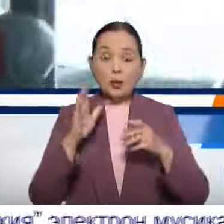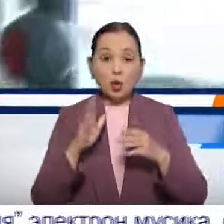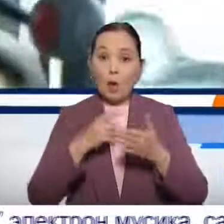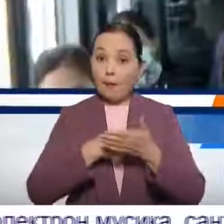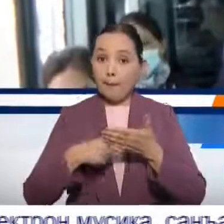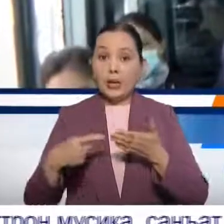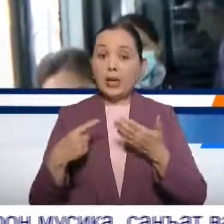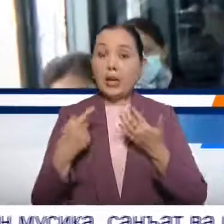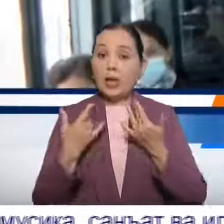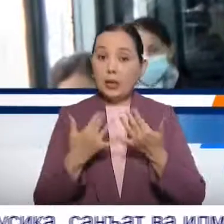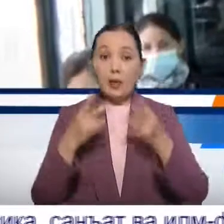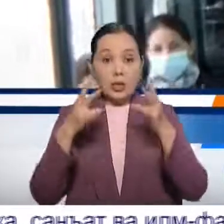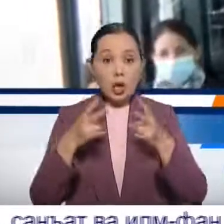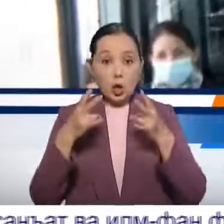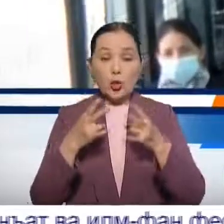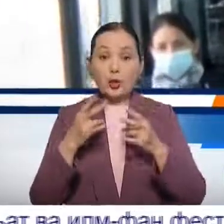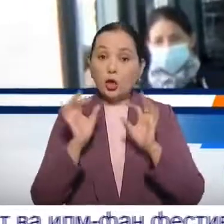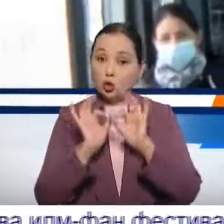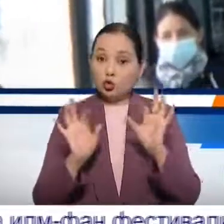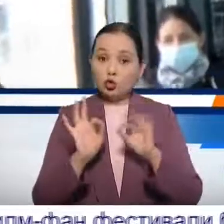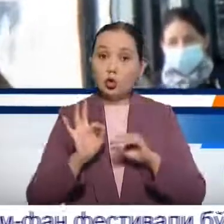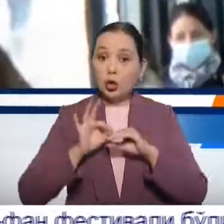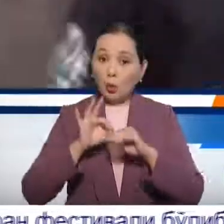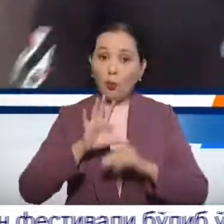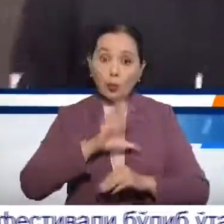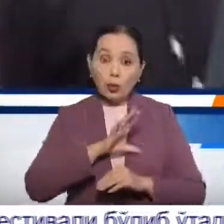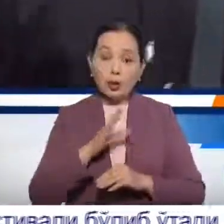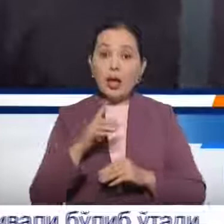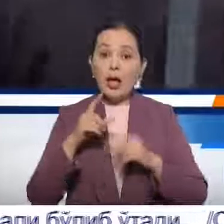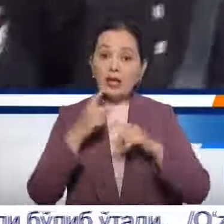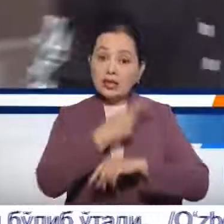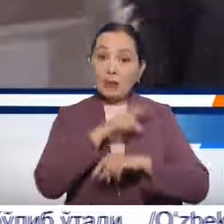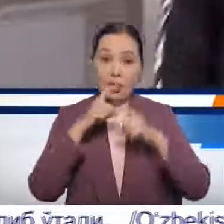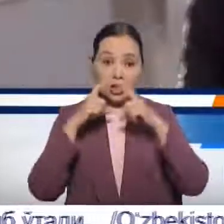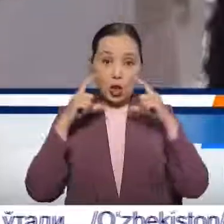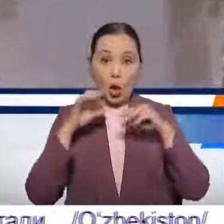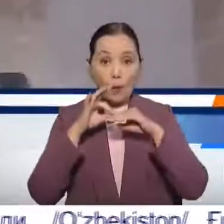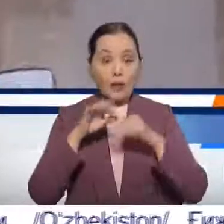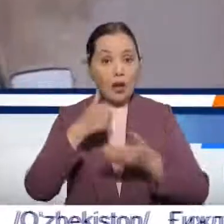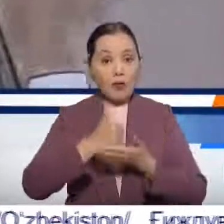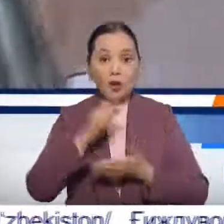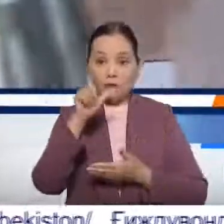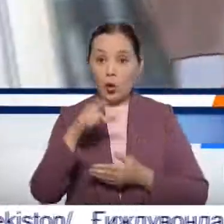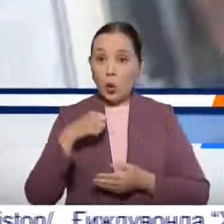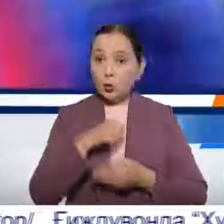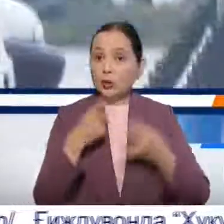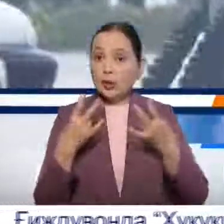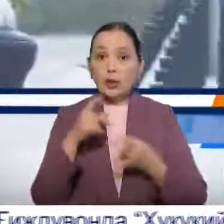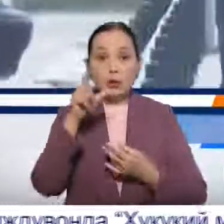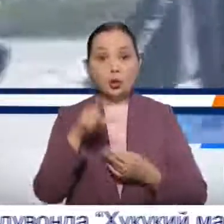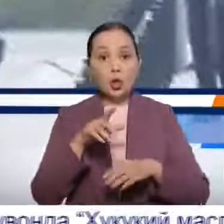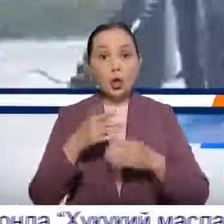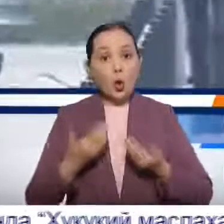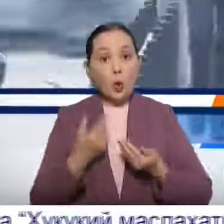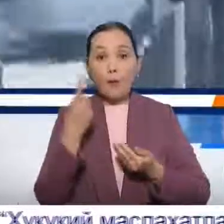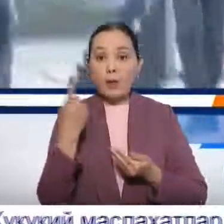belgilangan talab va me'yorlar haqida atroflicha tushuntirishlar berib o'tildi. Tibbiy niqob taqish avvalo fuqaroning o'ziga kerak. Insonga umr bir